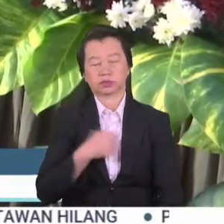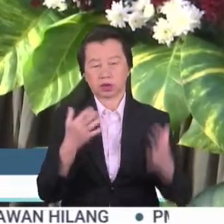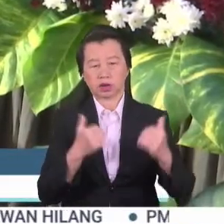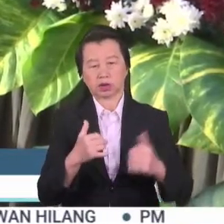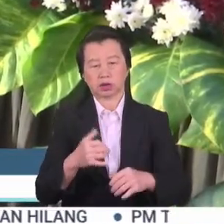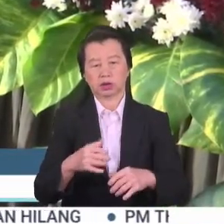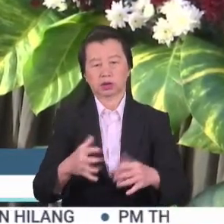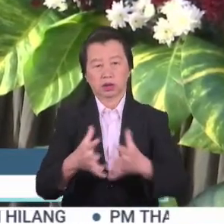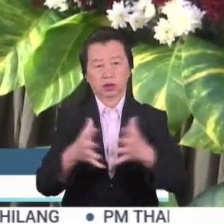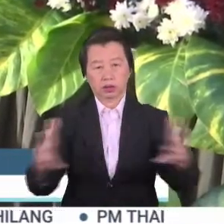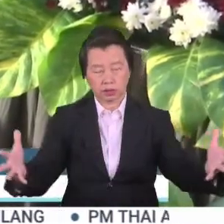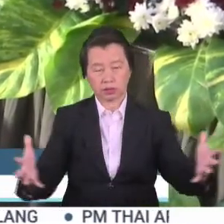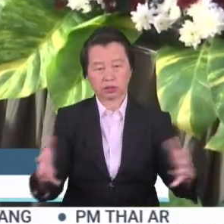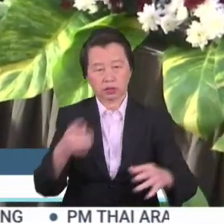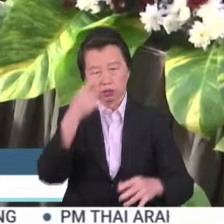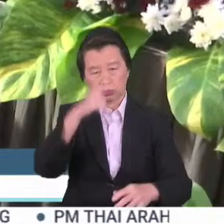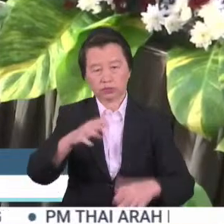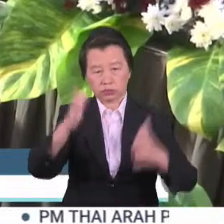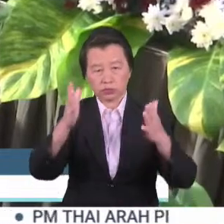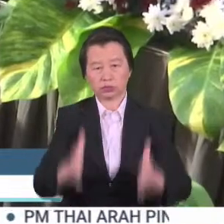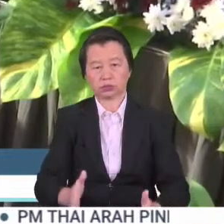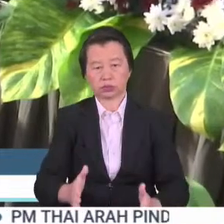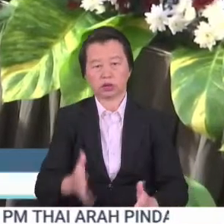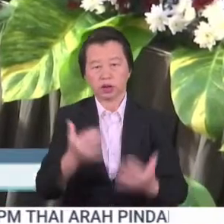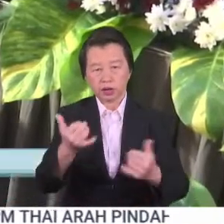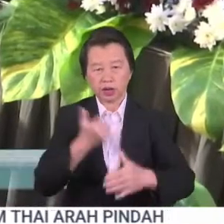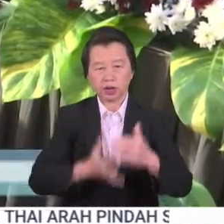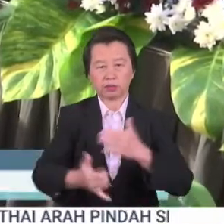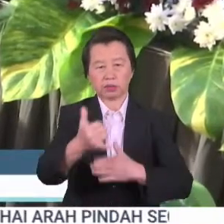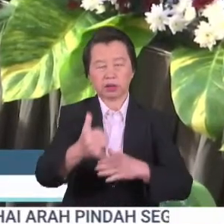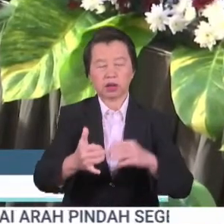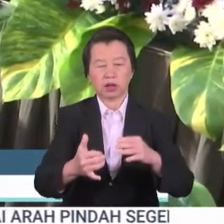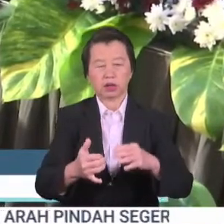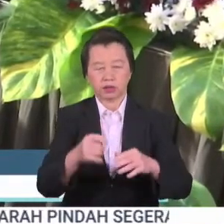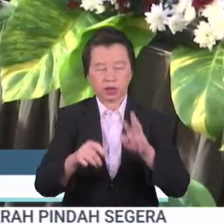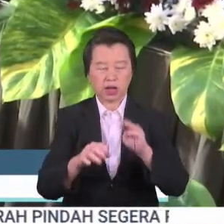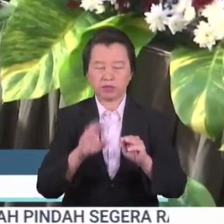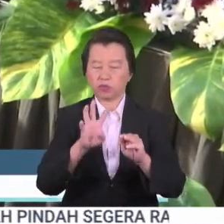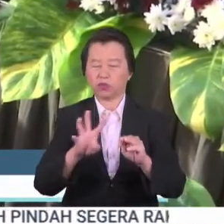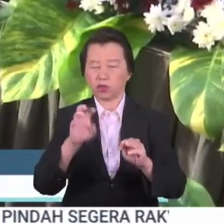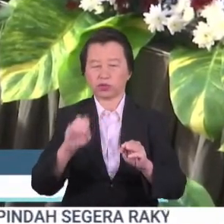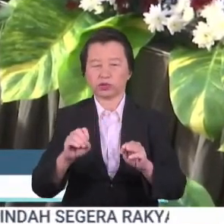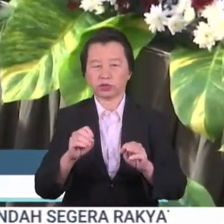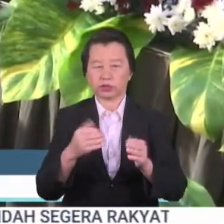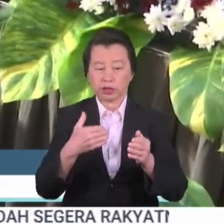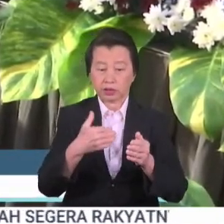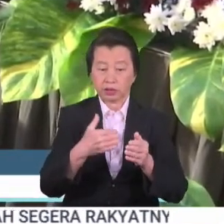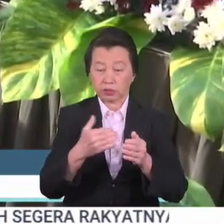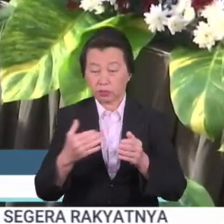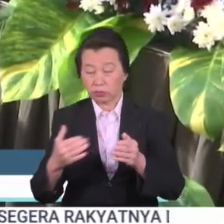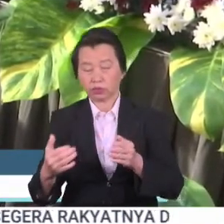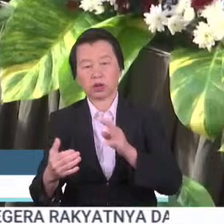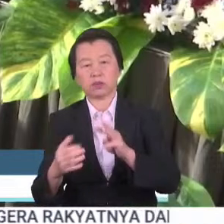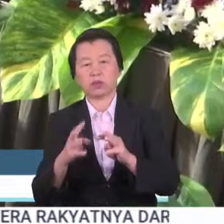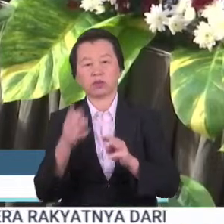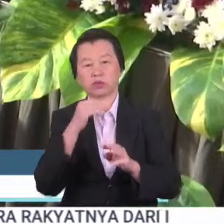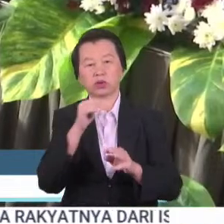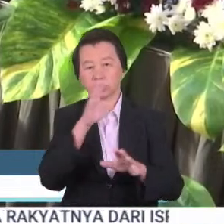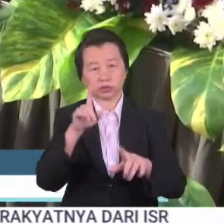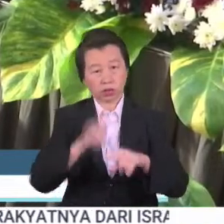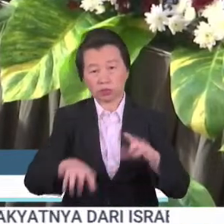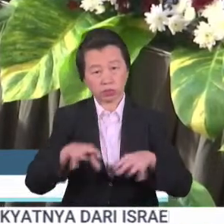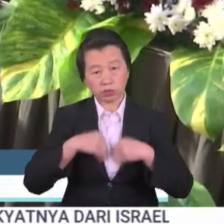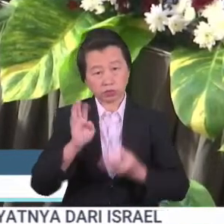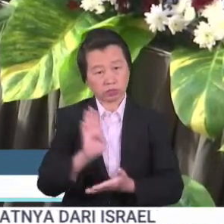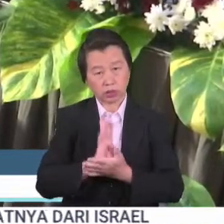diperluaskan sikit pada orang yang dia nak masuk m40 dia m40 tapi dia dah hujung-hujung B40 tapi dia tak layak untuk terima bantuan